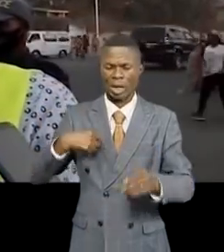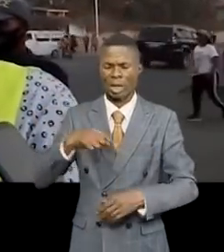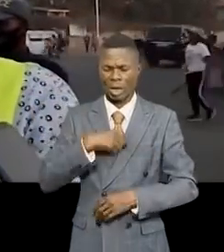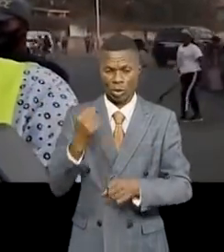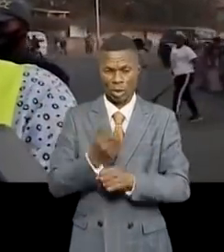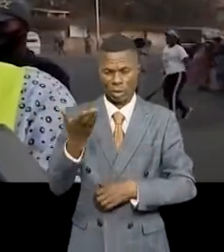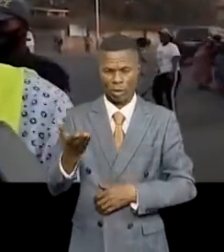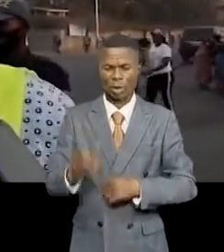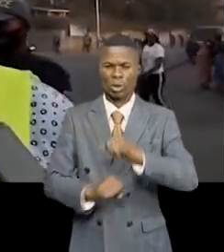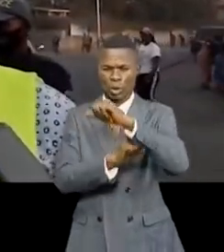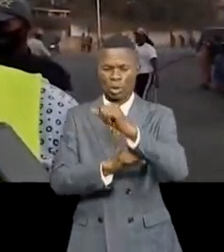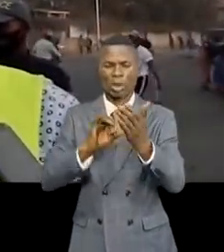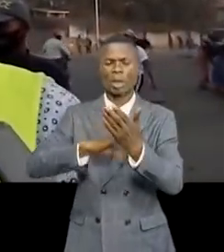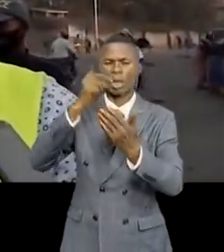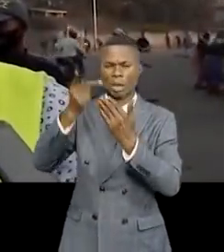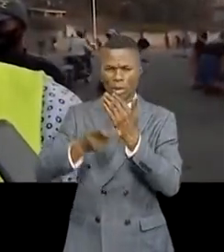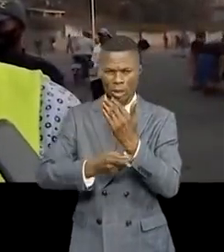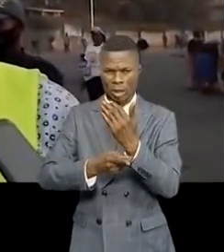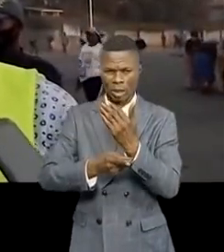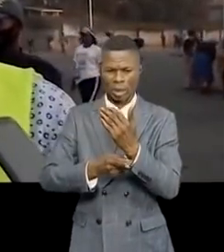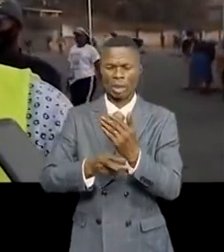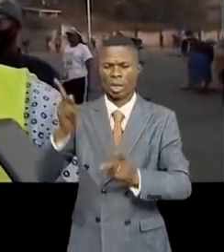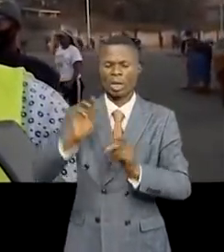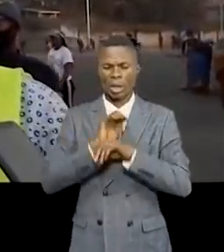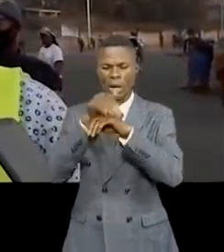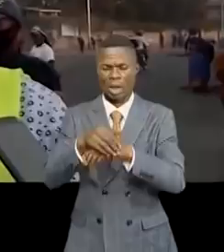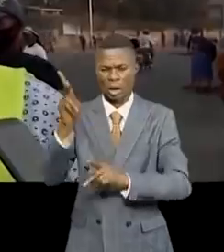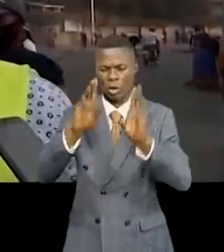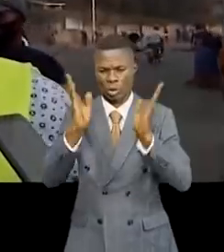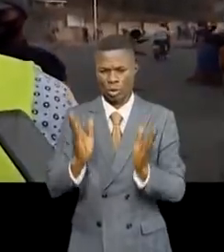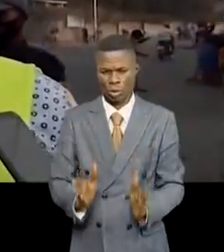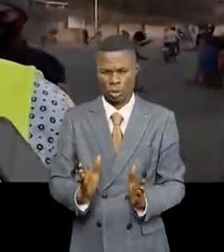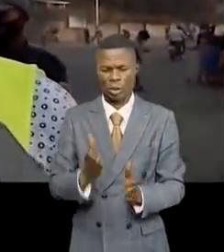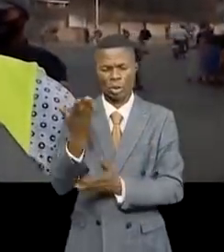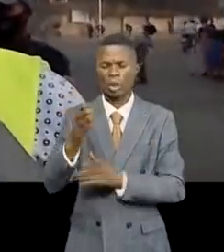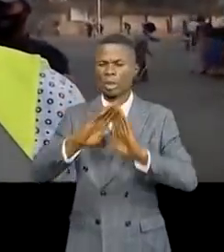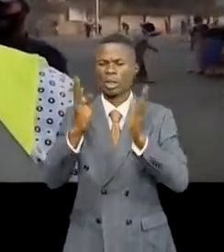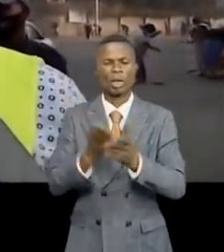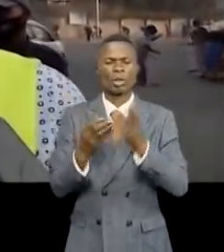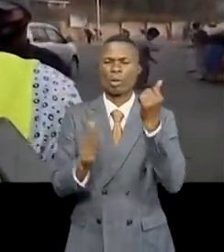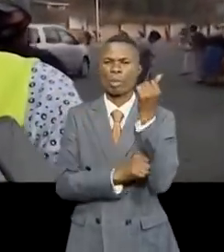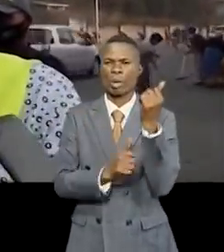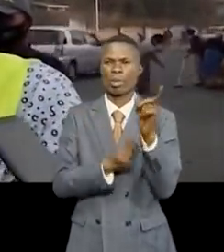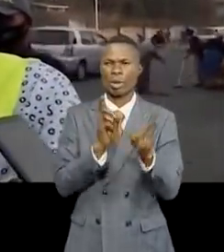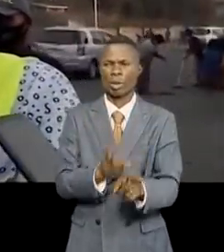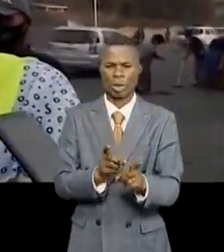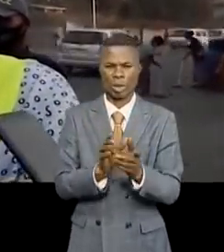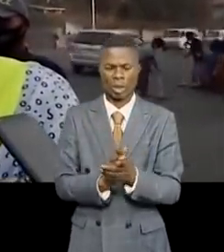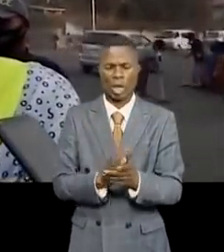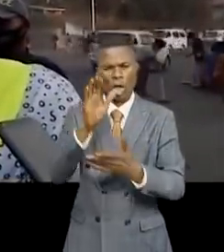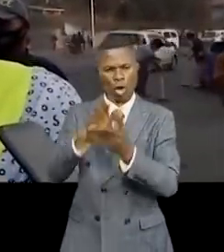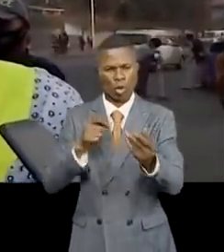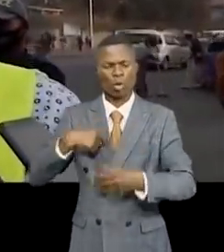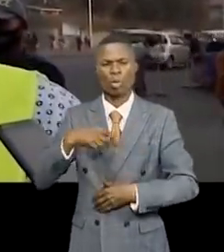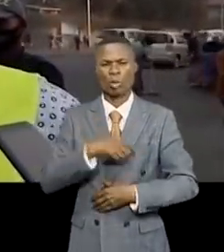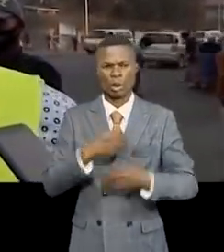aujourd'hui, c'est dans les programmes d'engagement citoyen où nous pouvons demander à toute la population de pouvoir nous emboîter le pas pour que